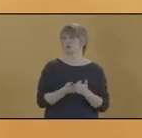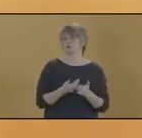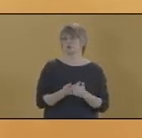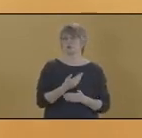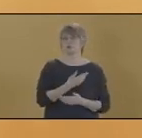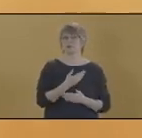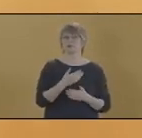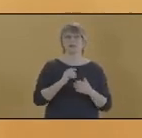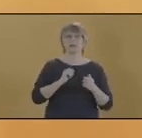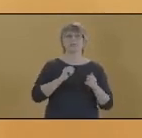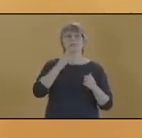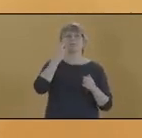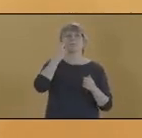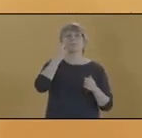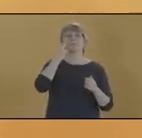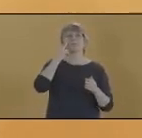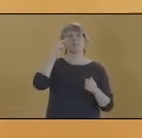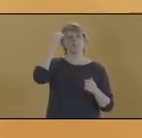ein Memory,